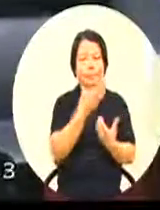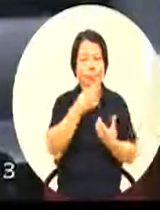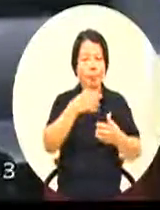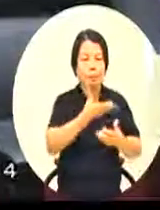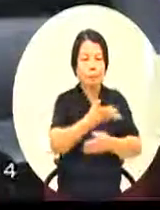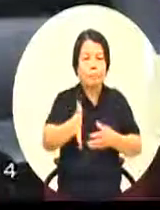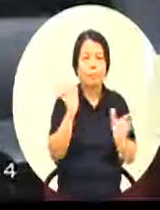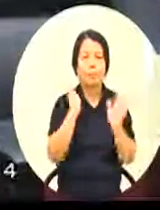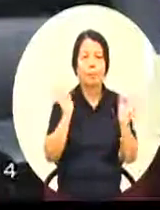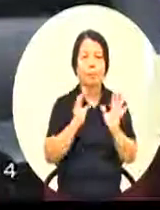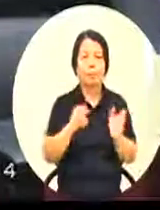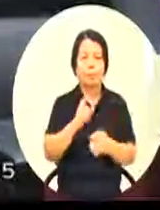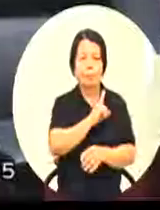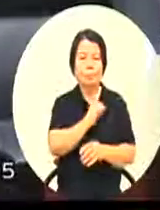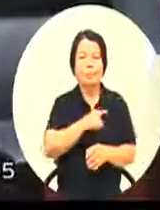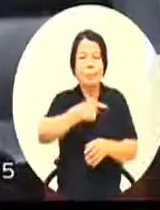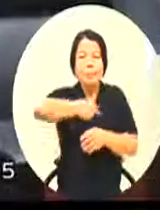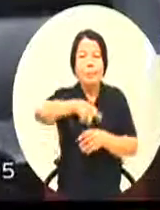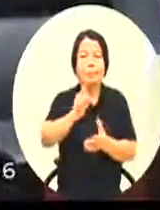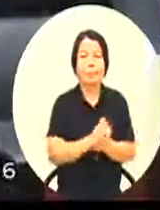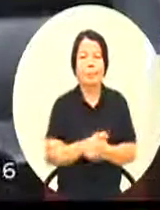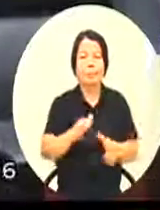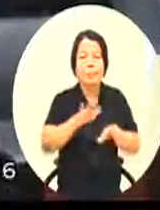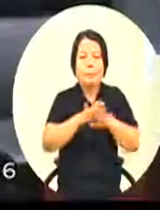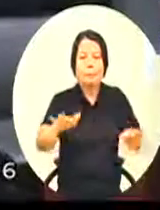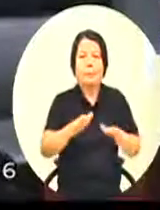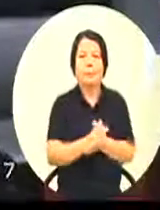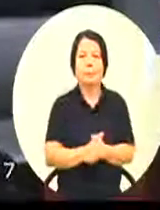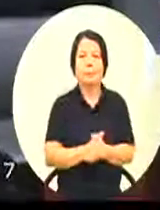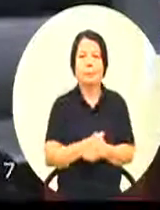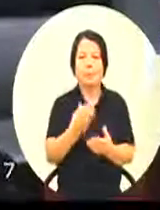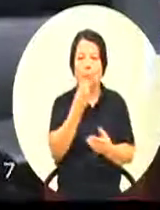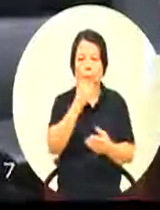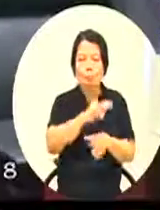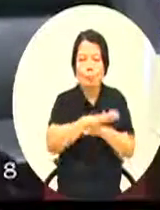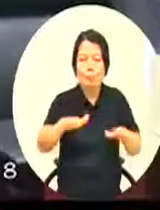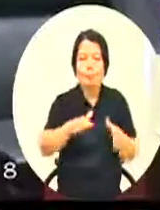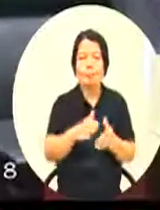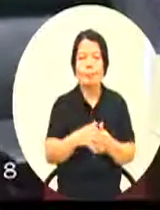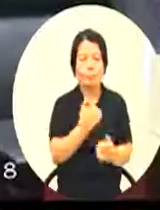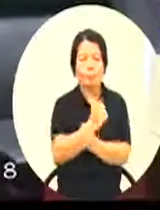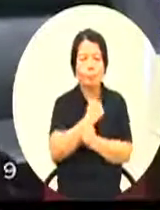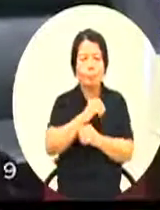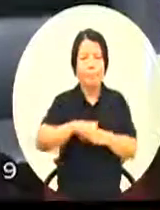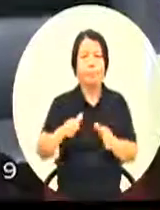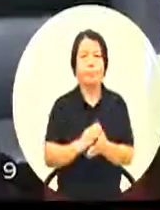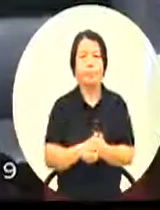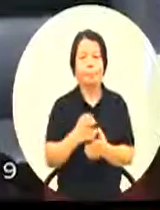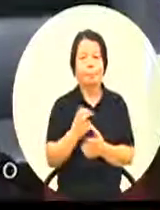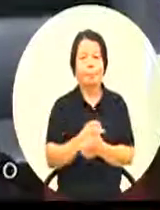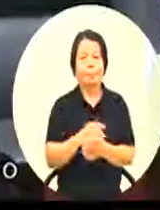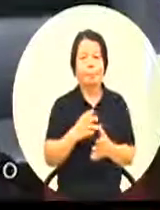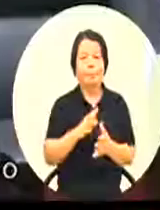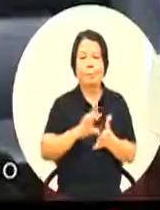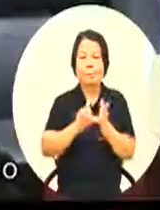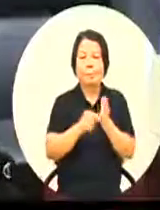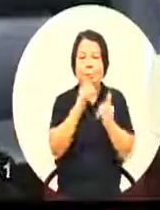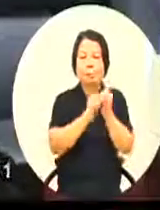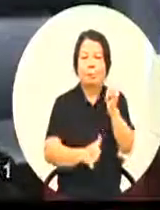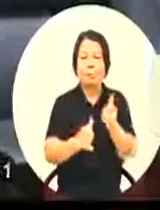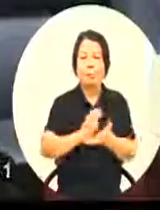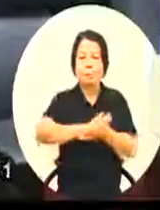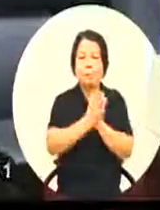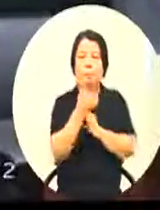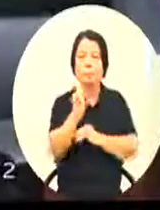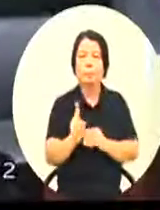为他们自己的安全做注意啊。因为 它时代在变，它会变成什么样子我们不知道，可